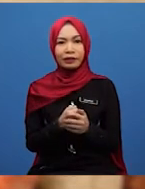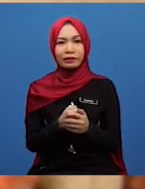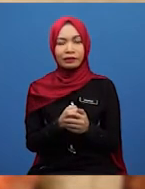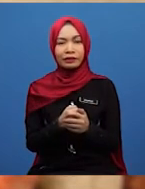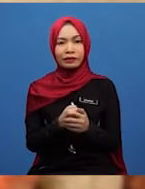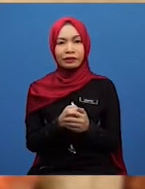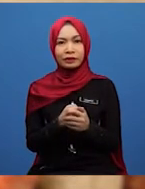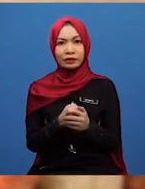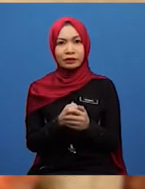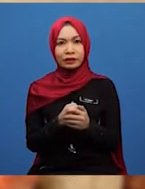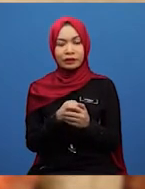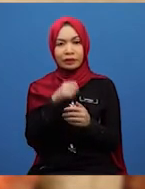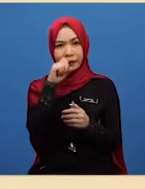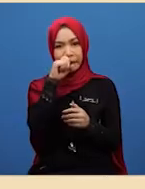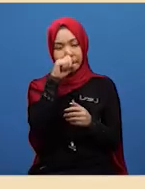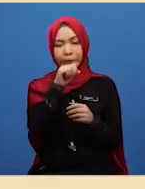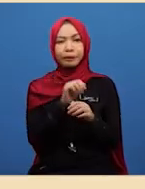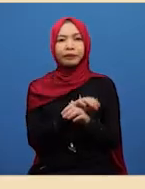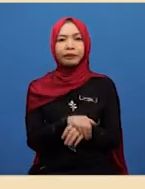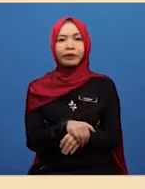dan percaturan politik tersebut?